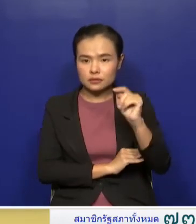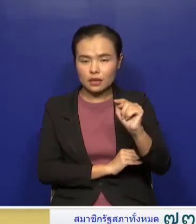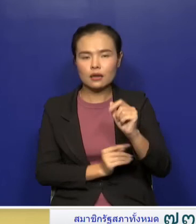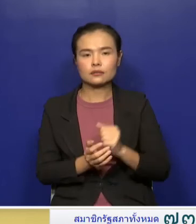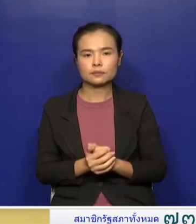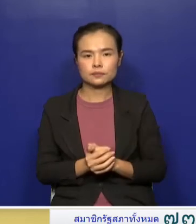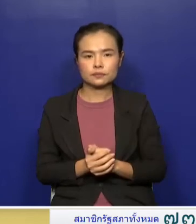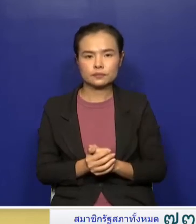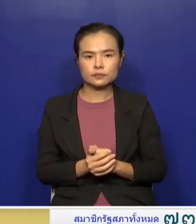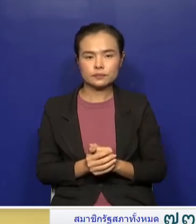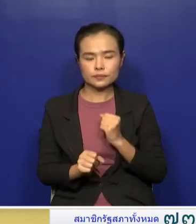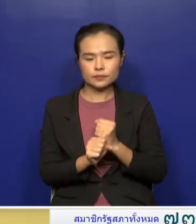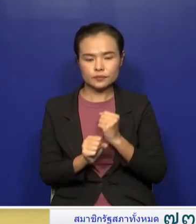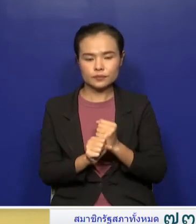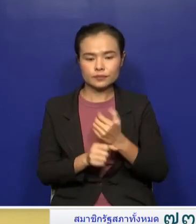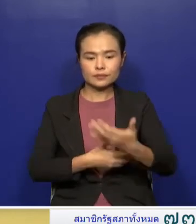ผลทด้าน 1200